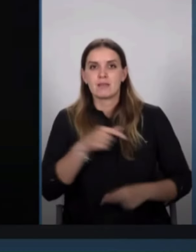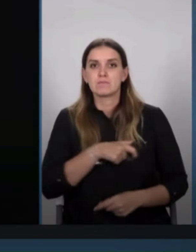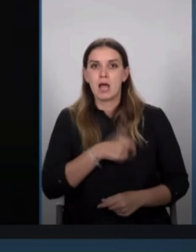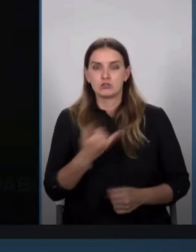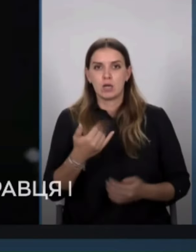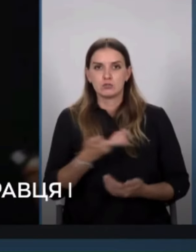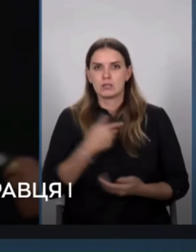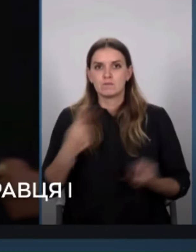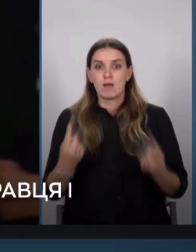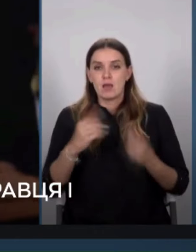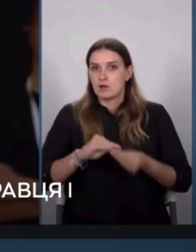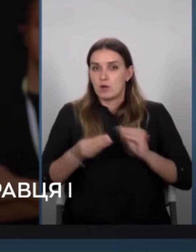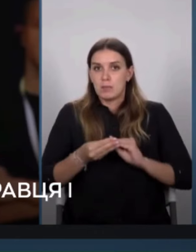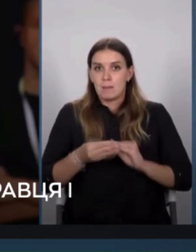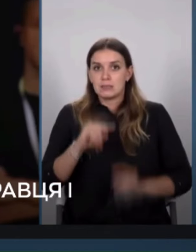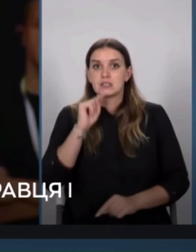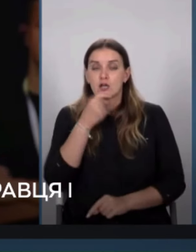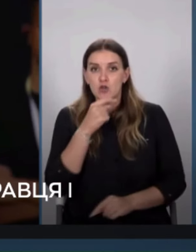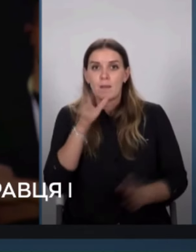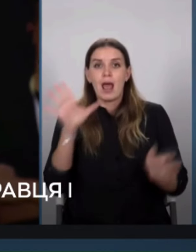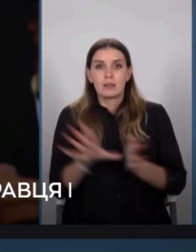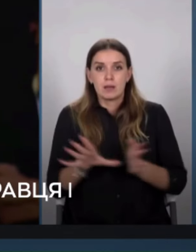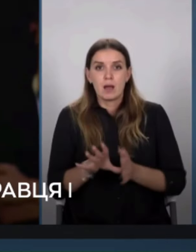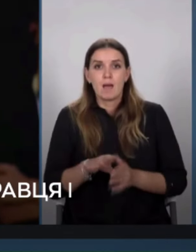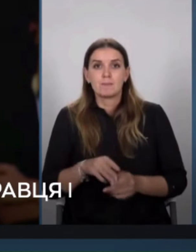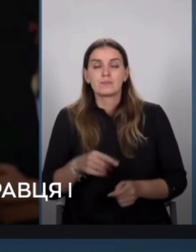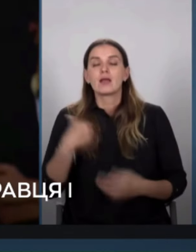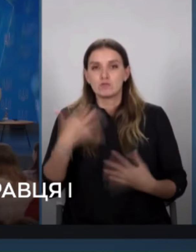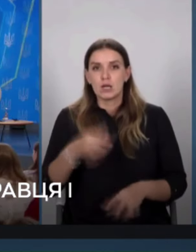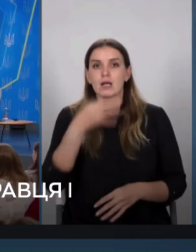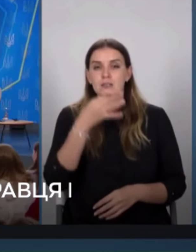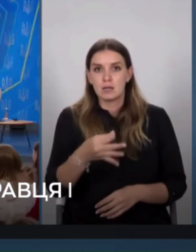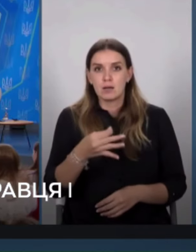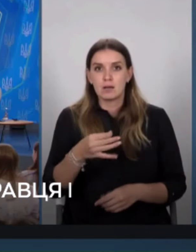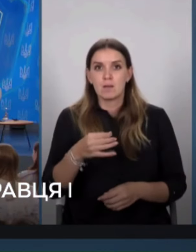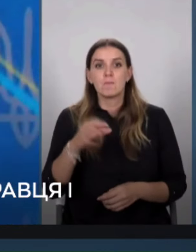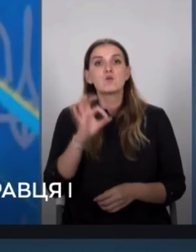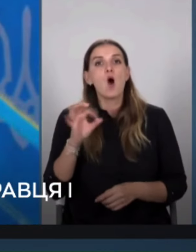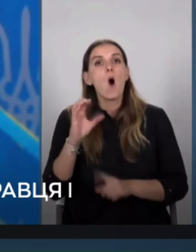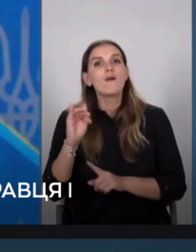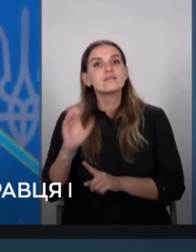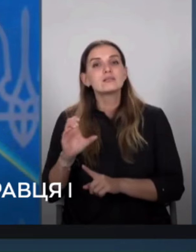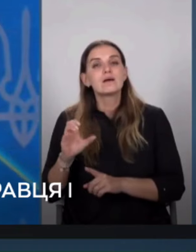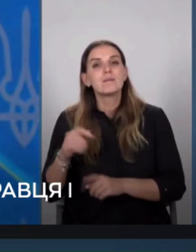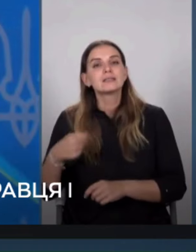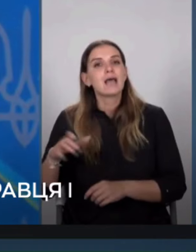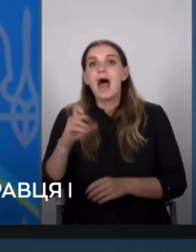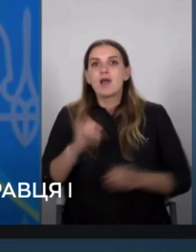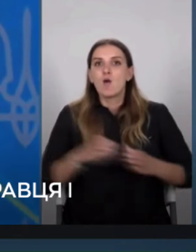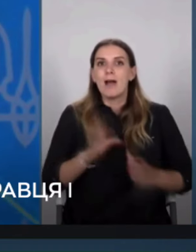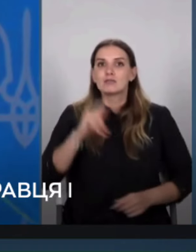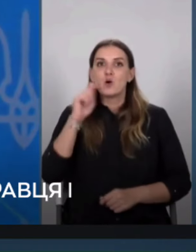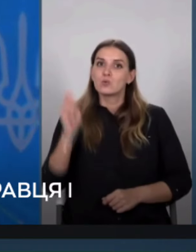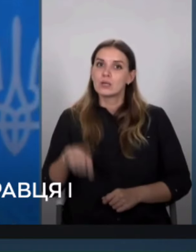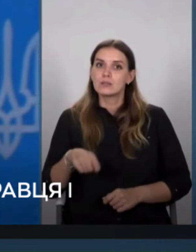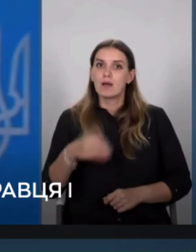нас величезна проблема з економікою, і з енергетикою, і з правоохороною. Я казав про офіс президента, а не про команду країни.